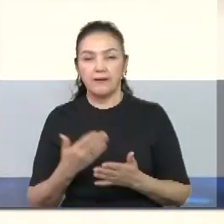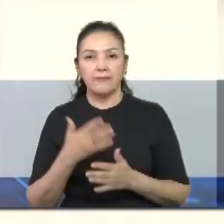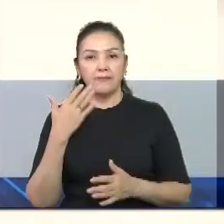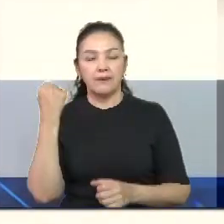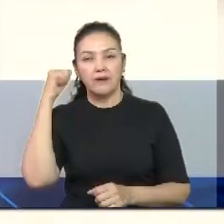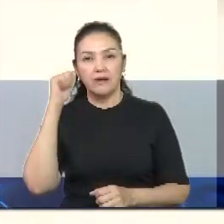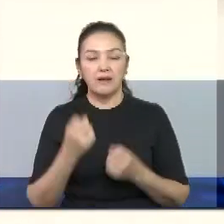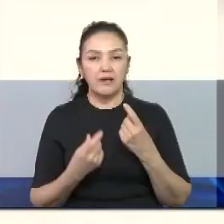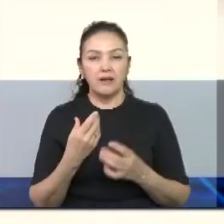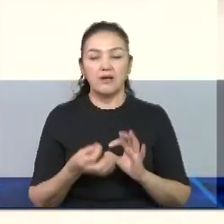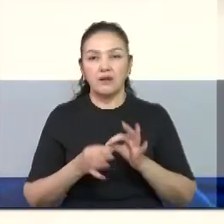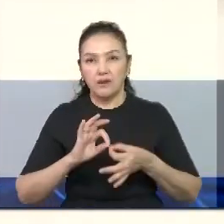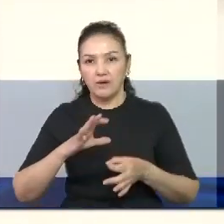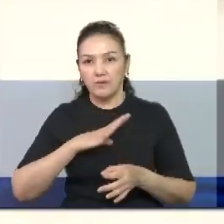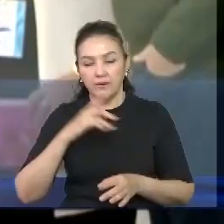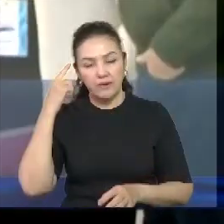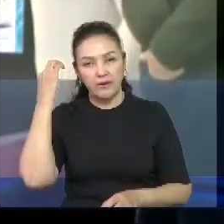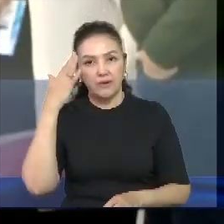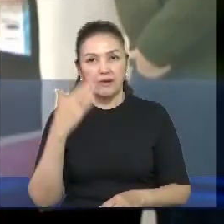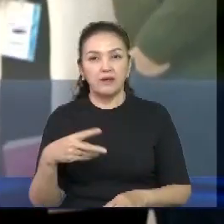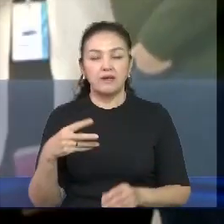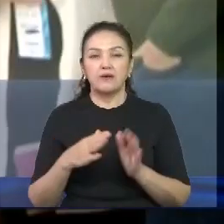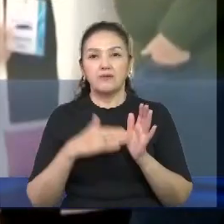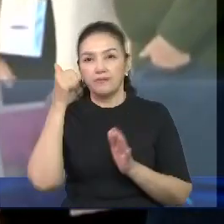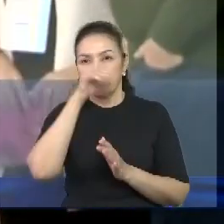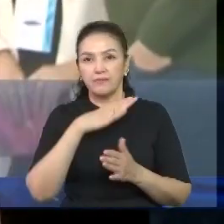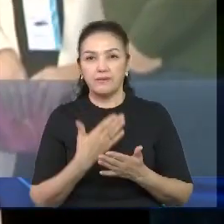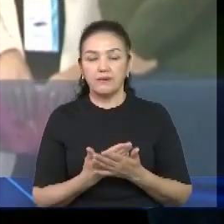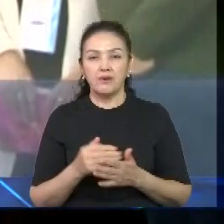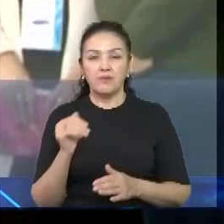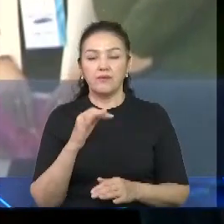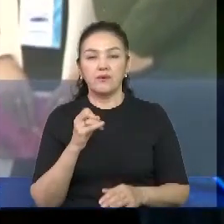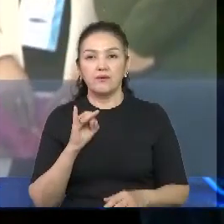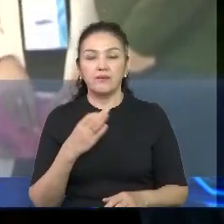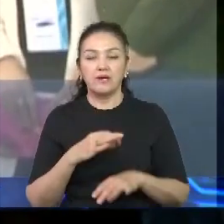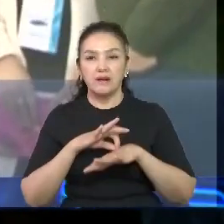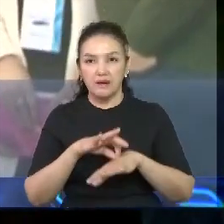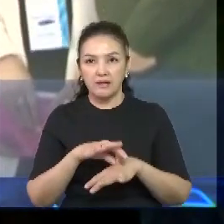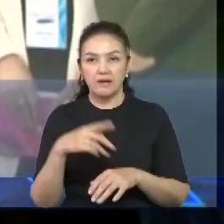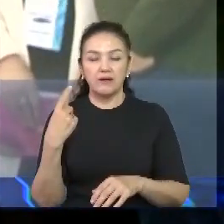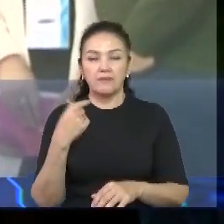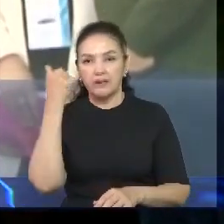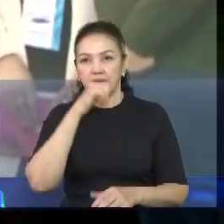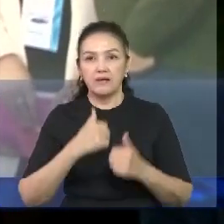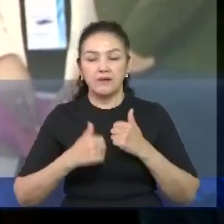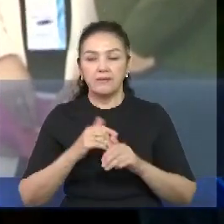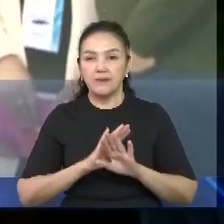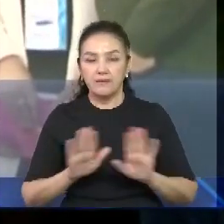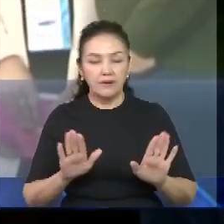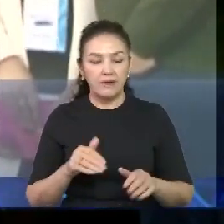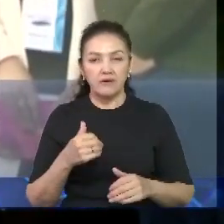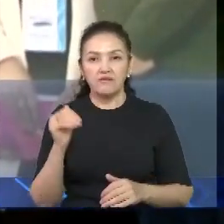жеңімпазды анықтау өте қиынға түскен шығар деп ойлаймын. 2019 жылы форум ретінде ұйымдастырылды, бірінші жыл байқау емес, форум